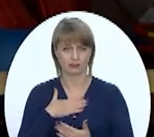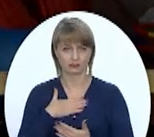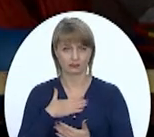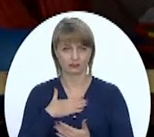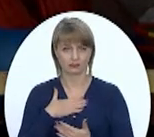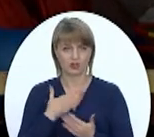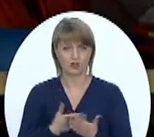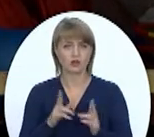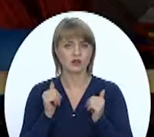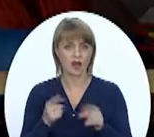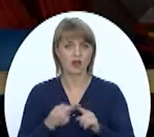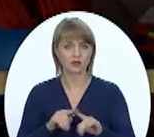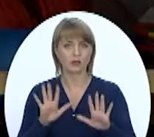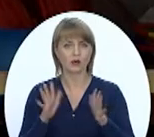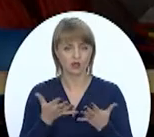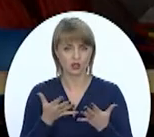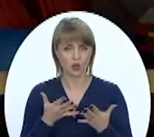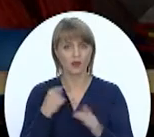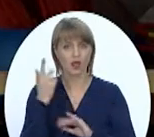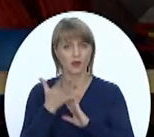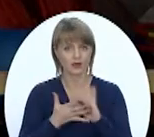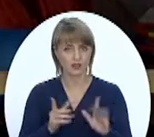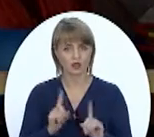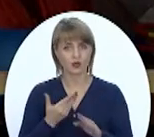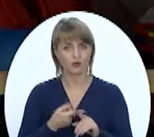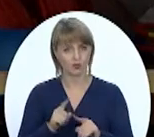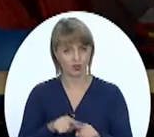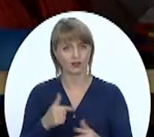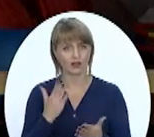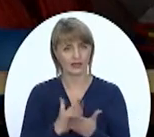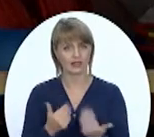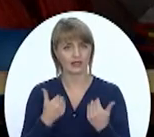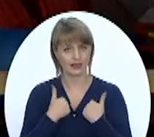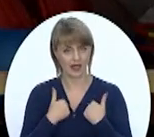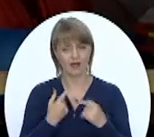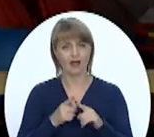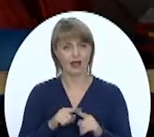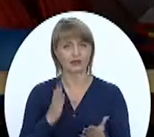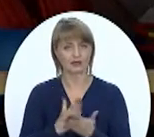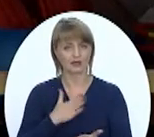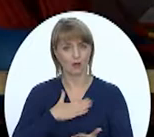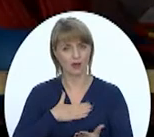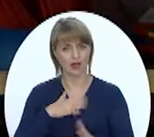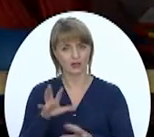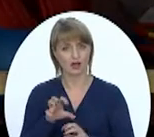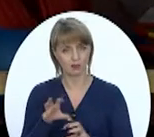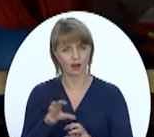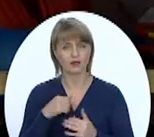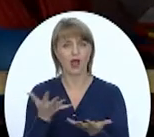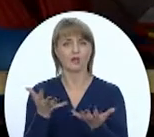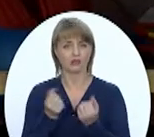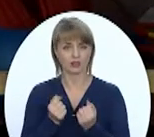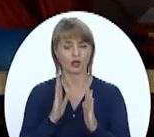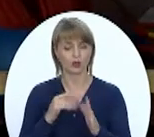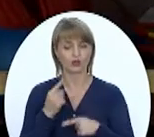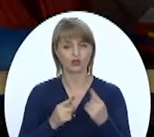есть вот как это произошло? То есть она поняла, что вот это есть я, это есть моя собака. Она это приняла, и